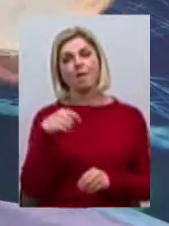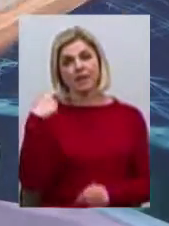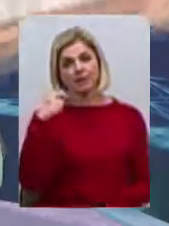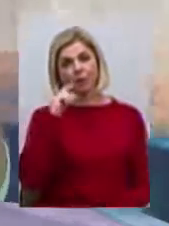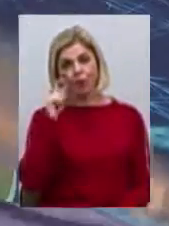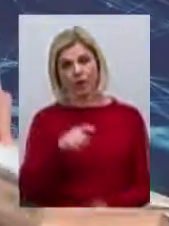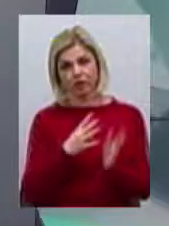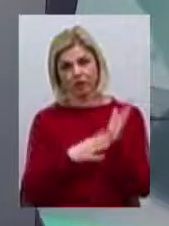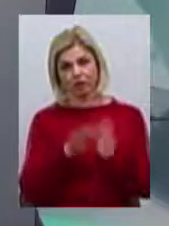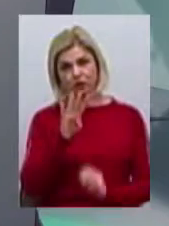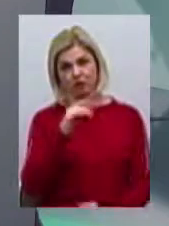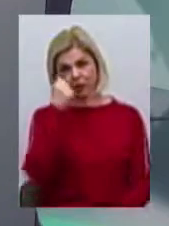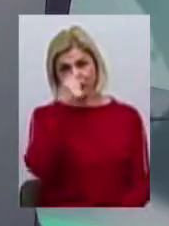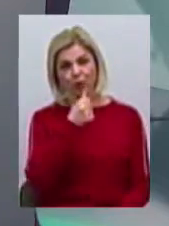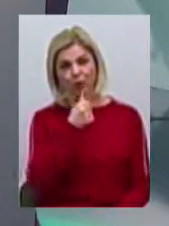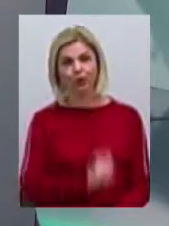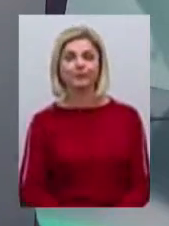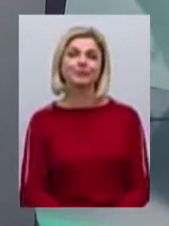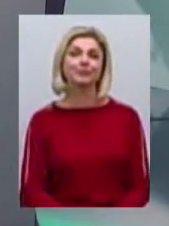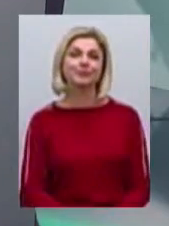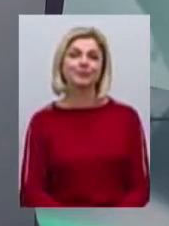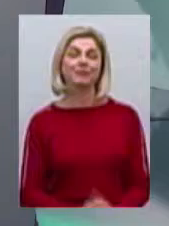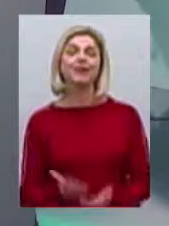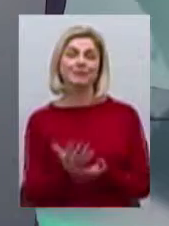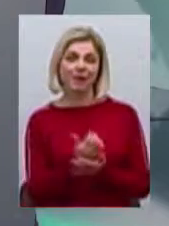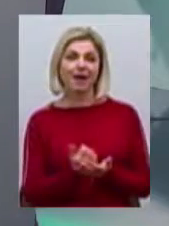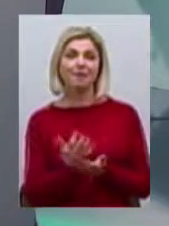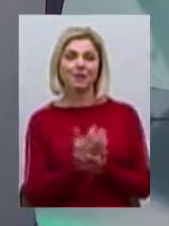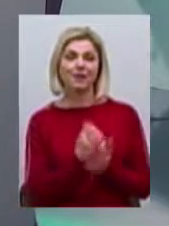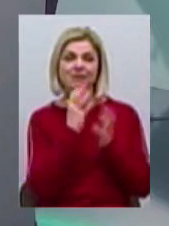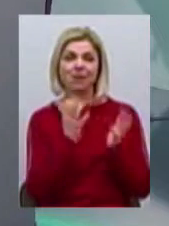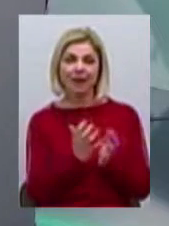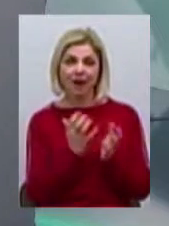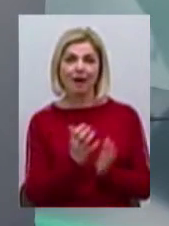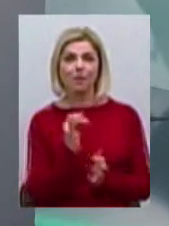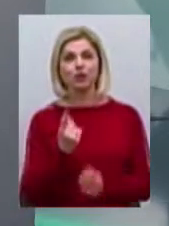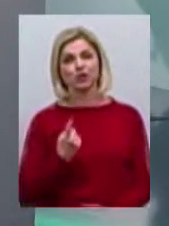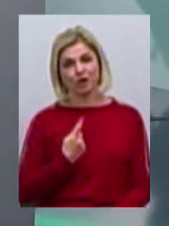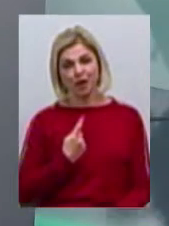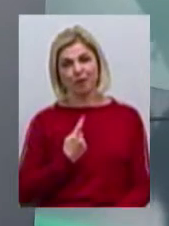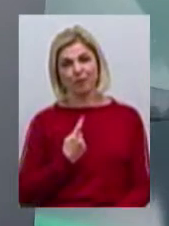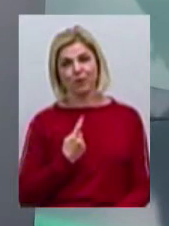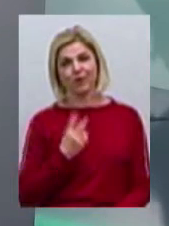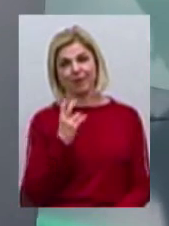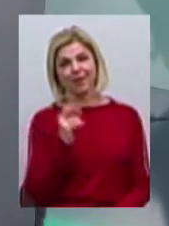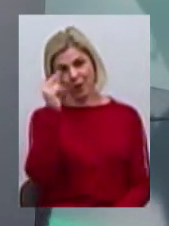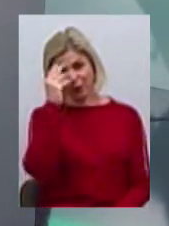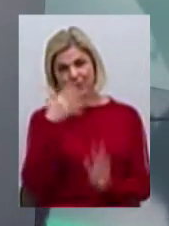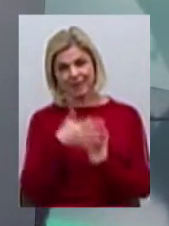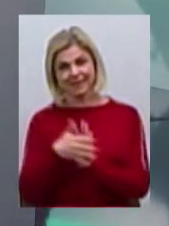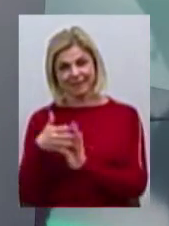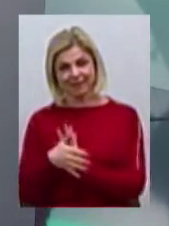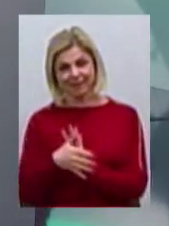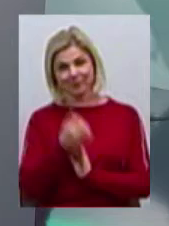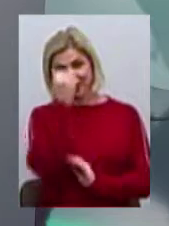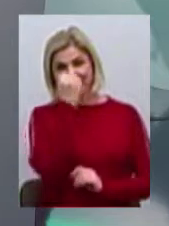року. Ми збираємо, зберігаємо і чекаємо на дослідників. Дякую.